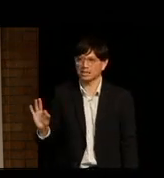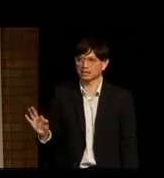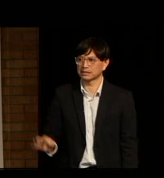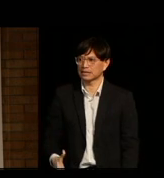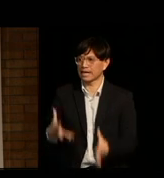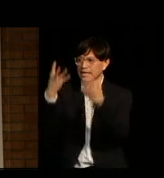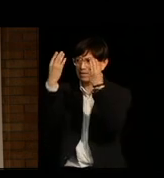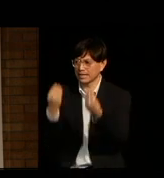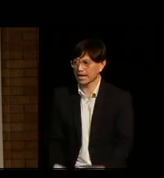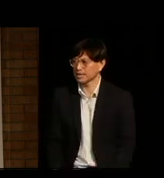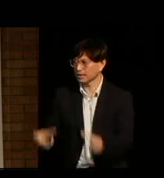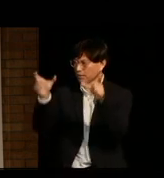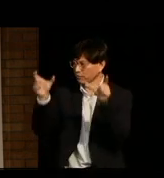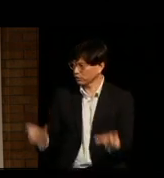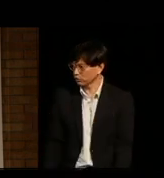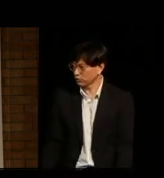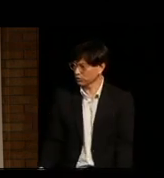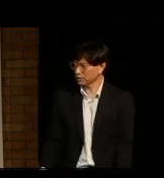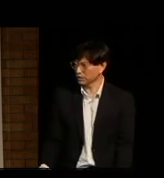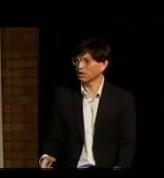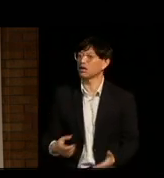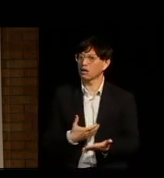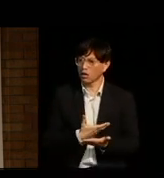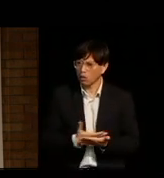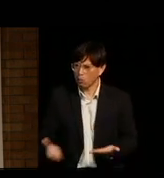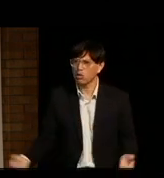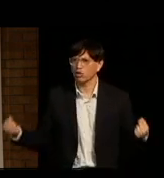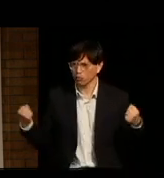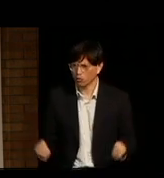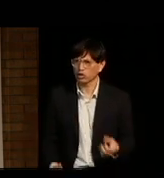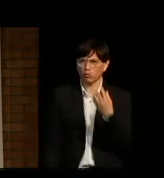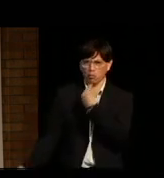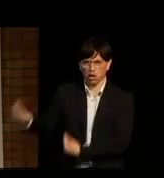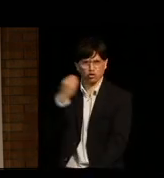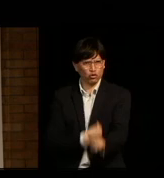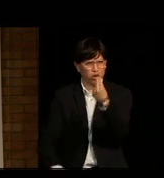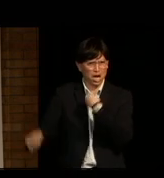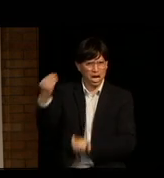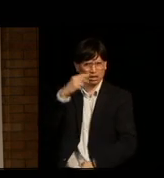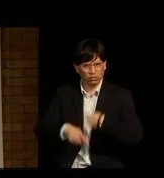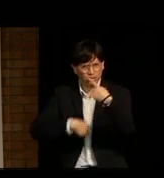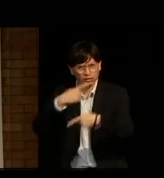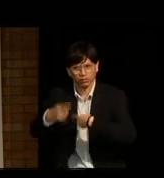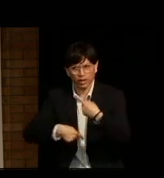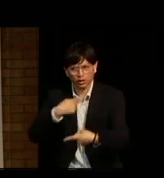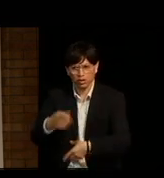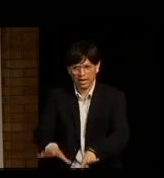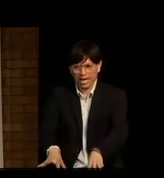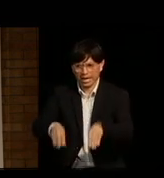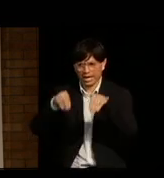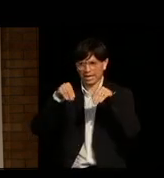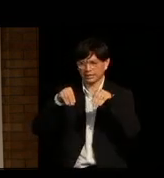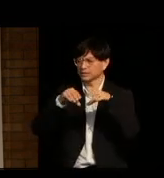tante persone che son disposte a mettersi in gioco in questo cammino che è un inizio forse di